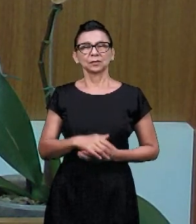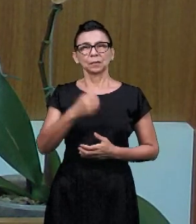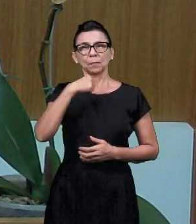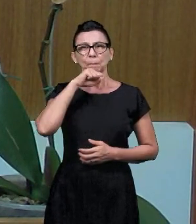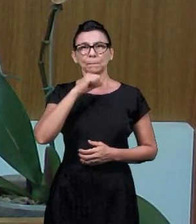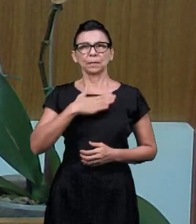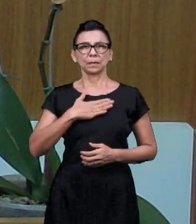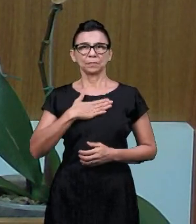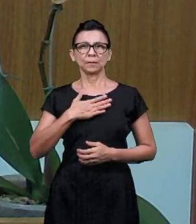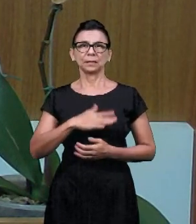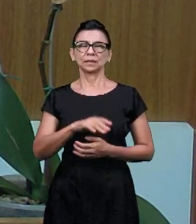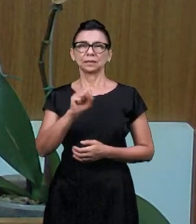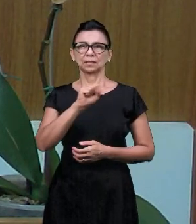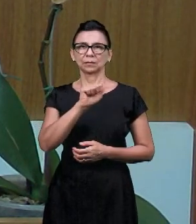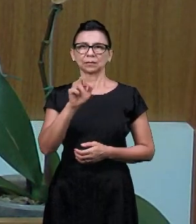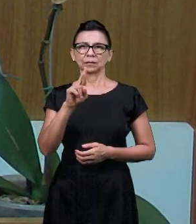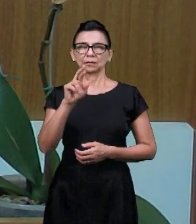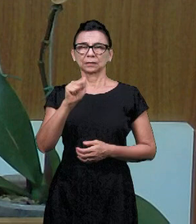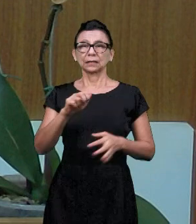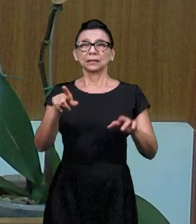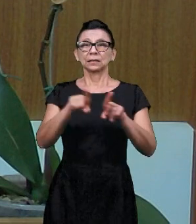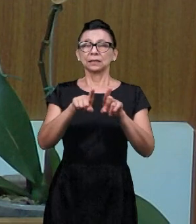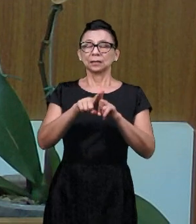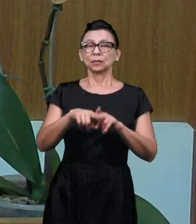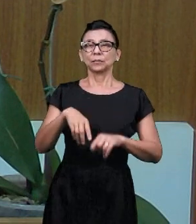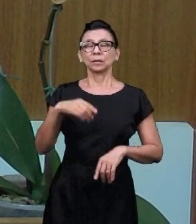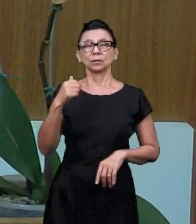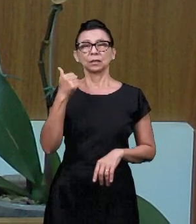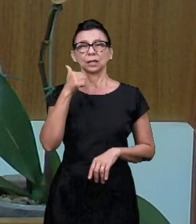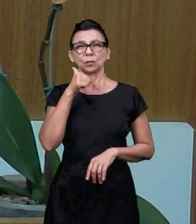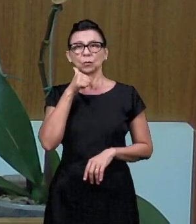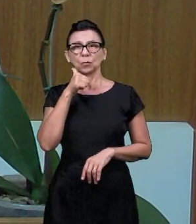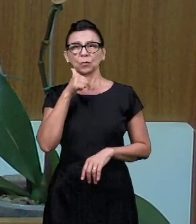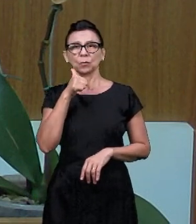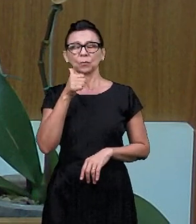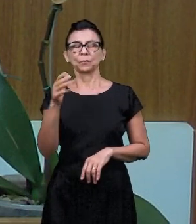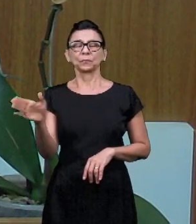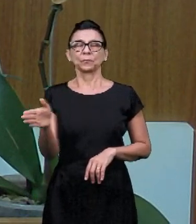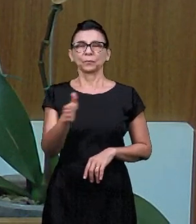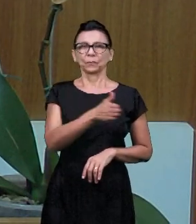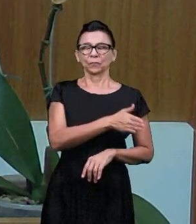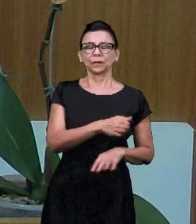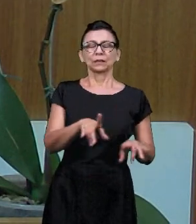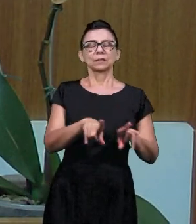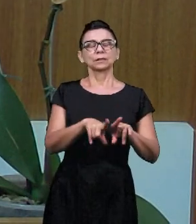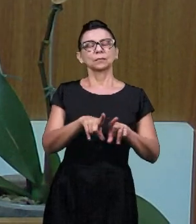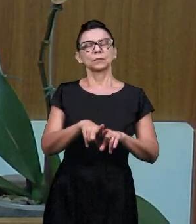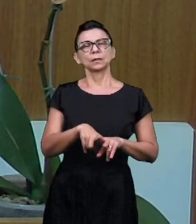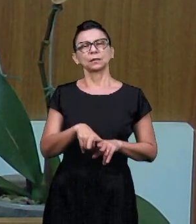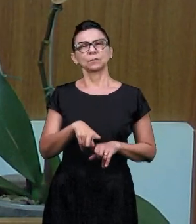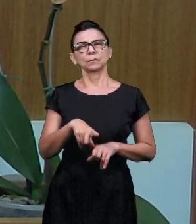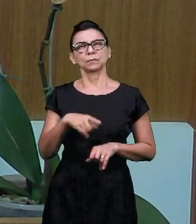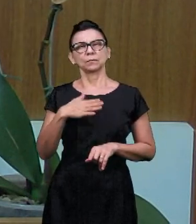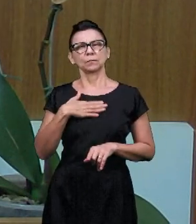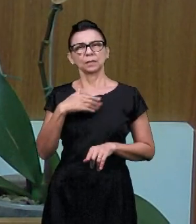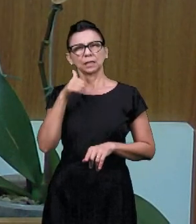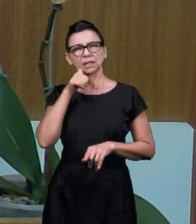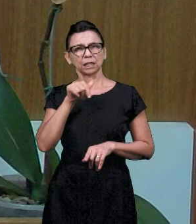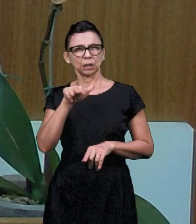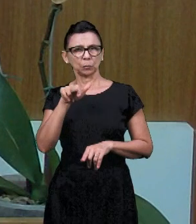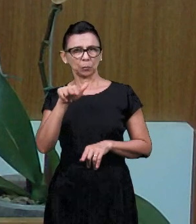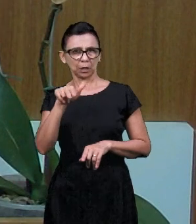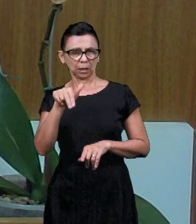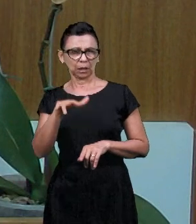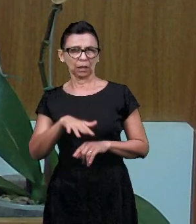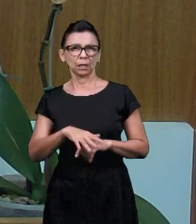ma soeur, donc qui était mariée avec Dodd, connaissait aussi la parole profondément, a